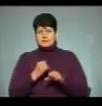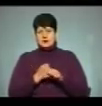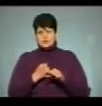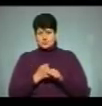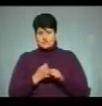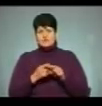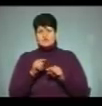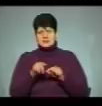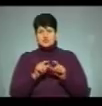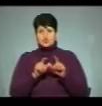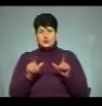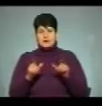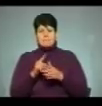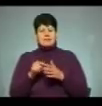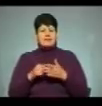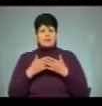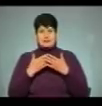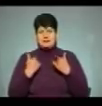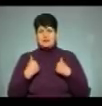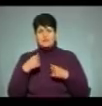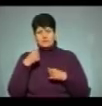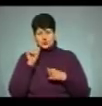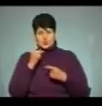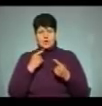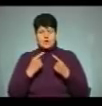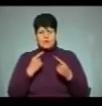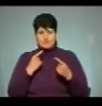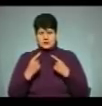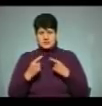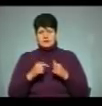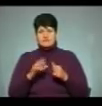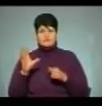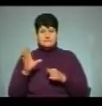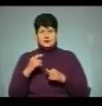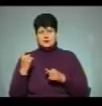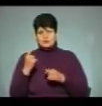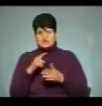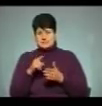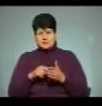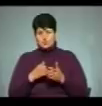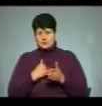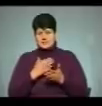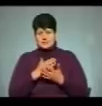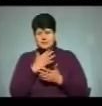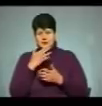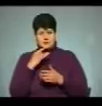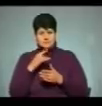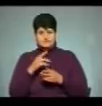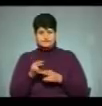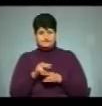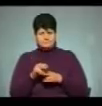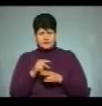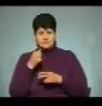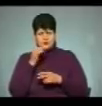тій самій школі, тут жодних питань немає. Як вчора говорив, самі господарські питання, в нас є дуже багато зауважень. Ці зауваження вчора були